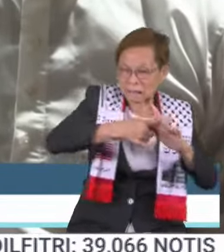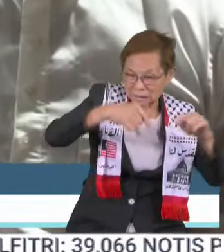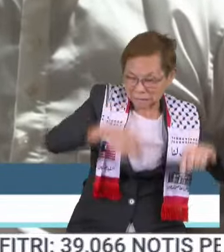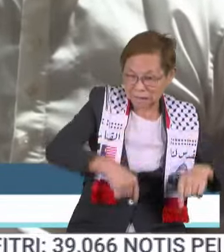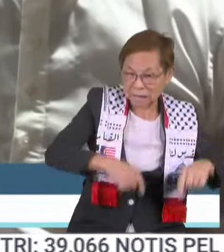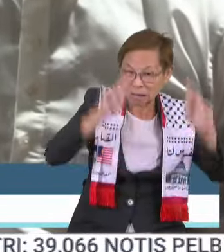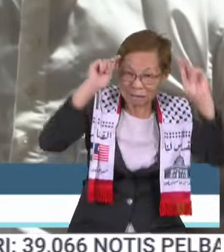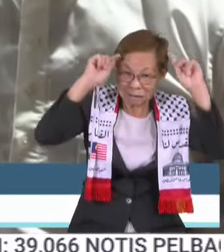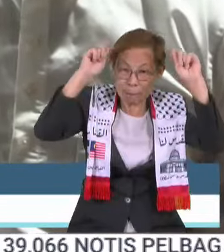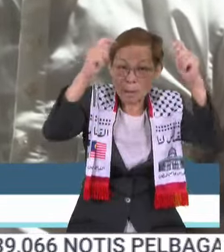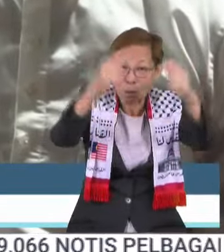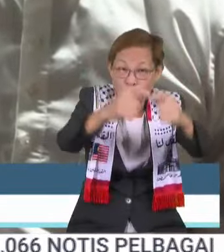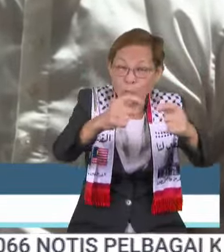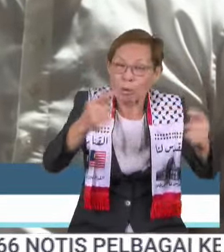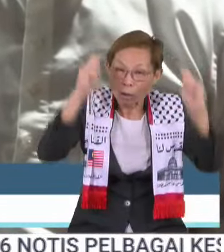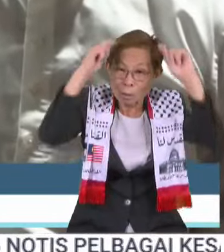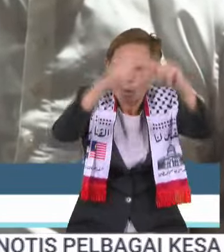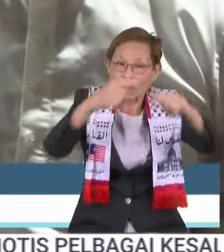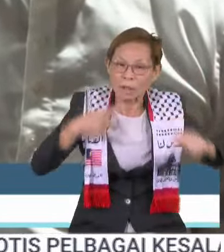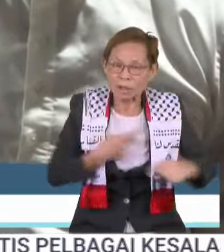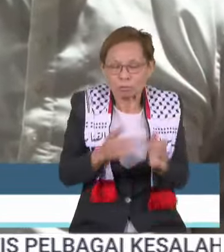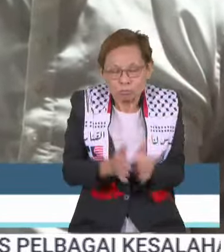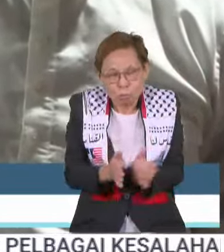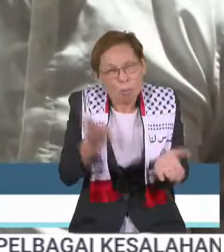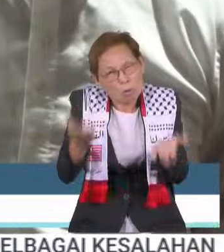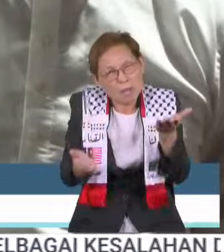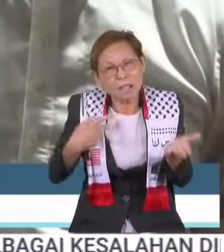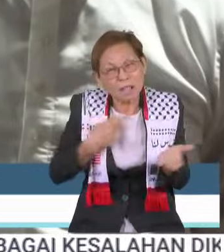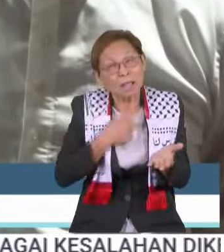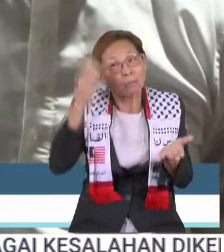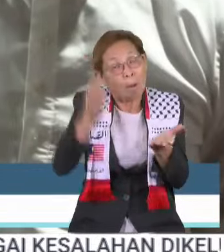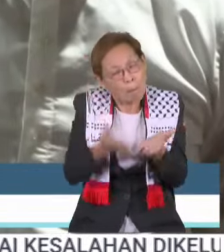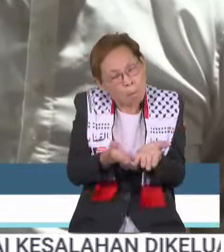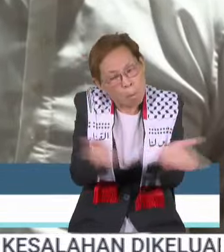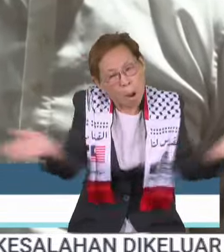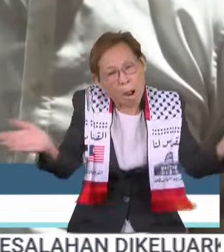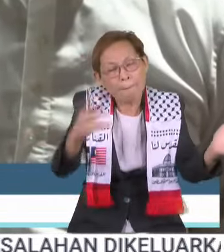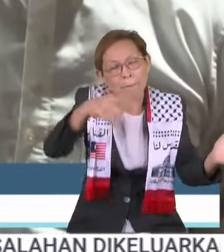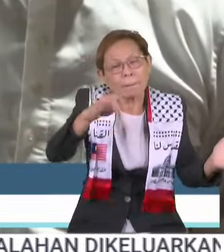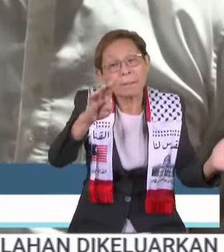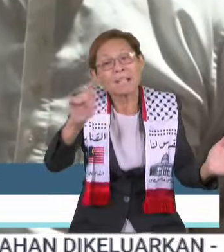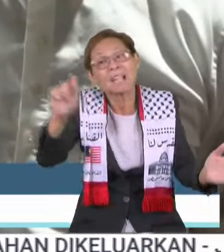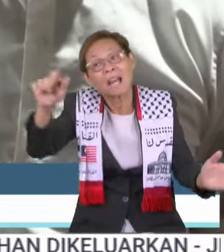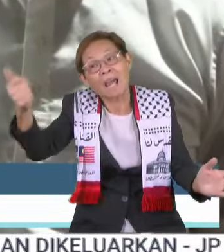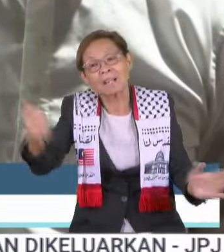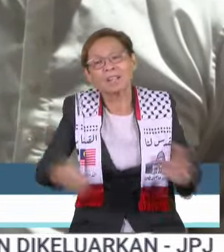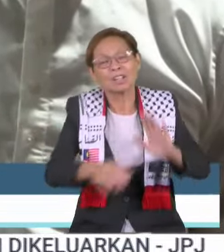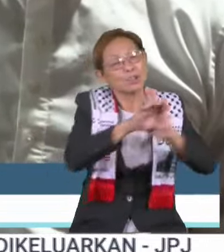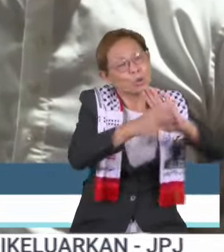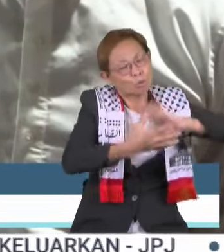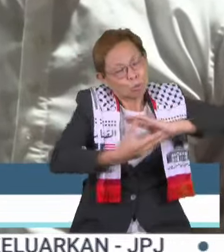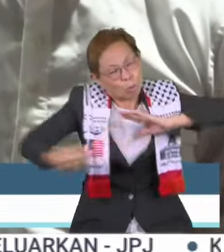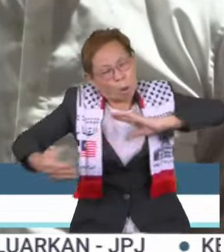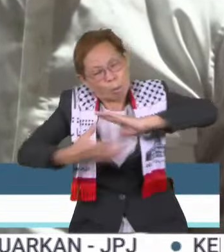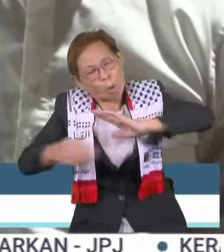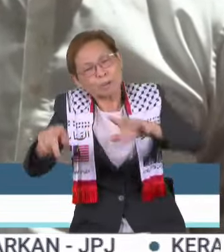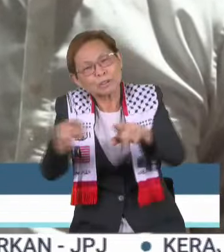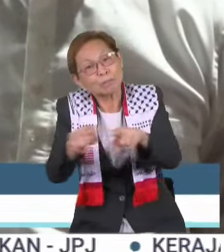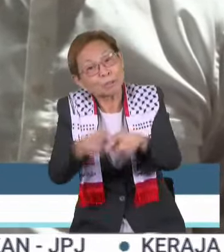sini Dato' Melo, mungkin ini usaha ini dapat kita perluaskan lagi kepada PBT-PBT lain agar mengikut contoh dan jejak yang